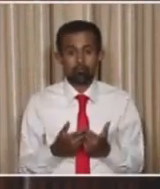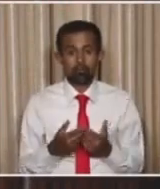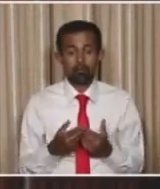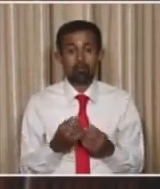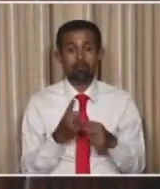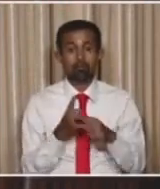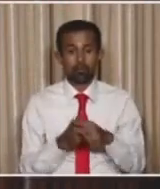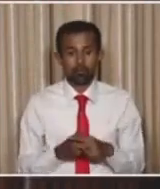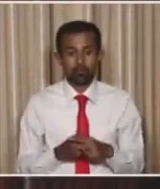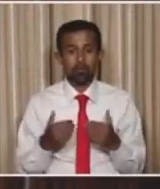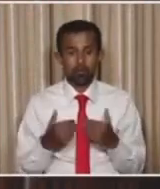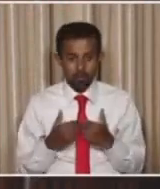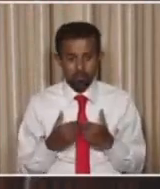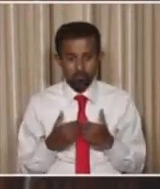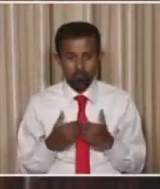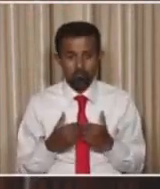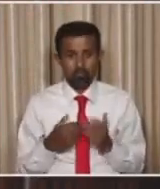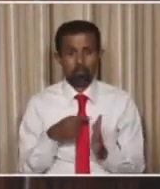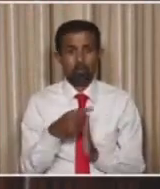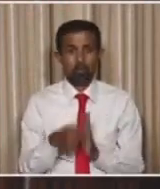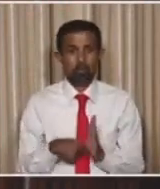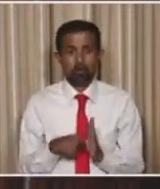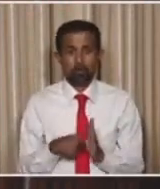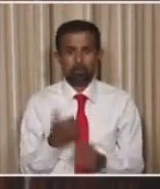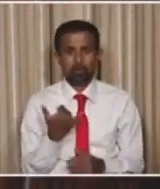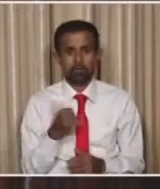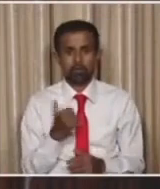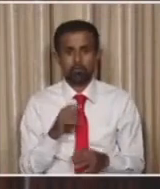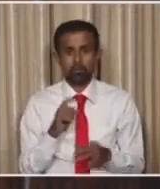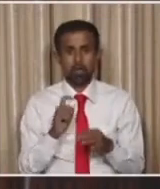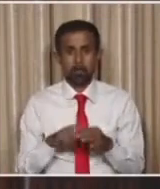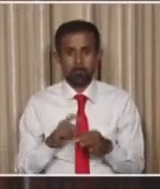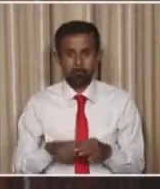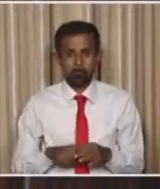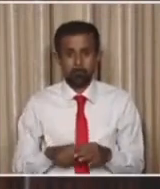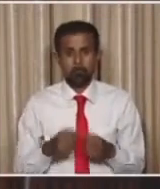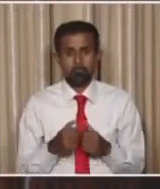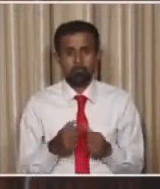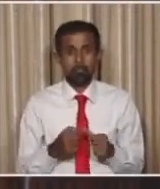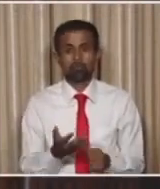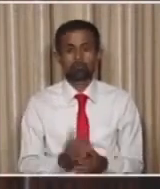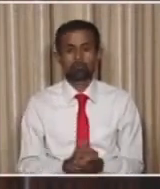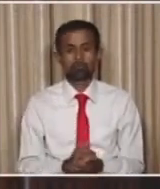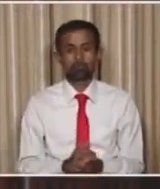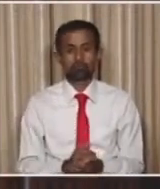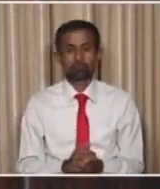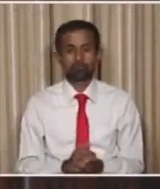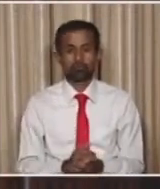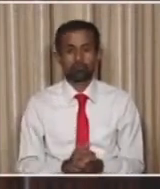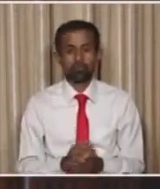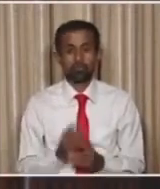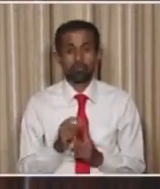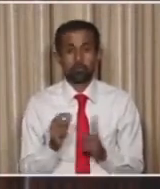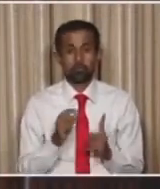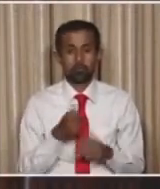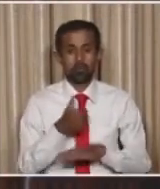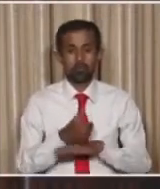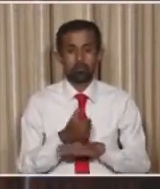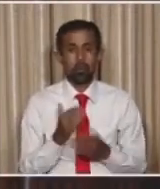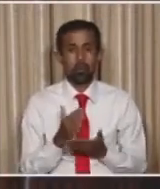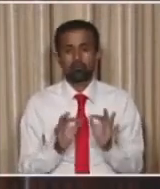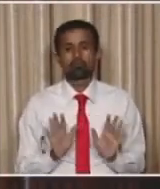කරනවා. අපිට කියන්න පුළුවන් මේ රටේ තියෙන සමහර ප්‍රශ්නවලට අපි උත්තර දුන්න කියලා. හැබැයි ගරු මන්ත්‍රීතුමනි, මේ හැම